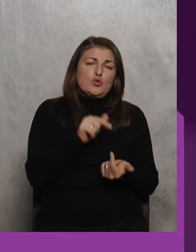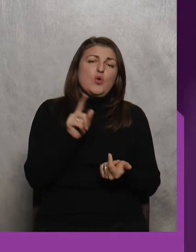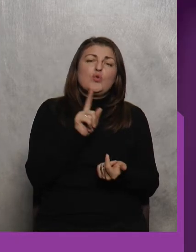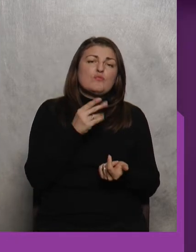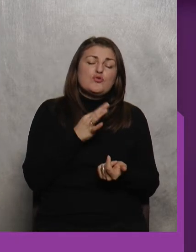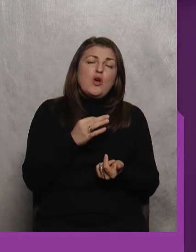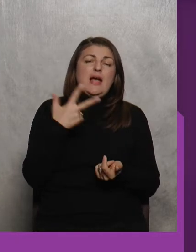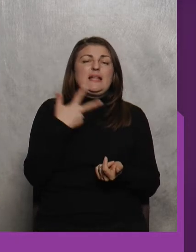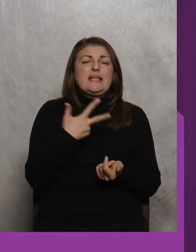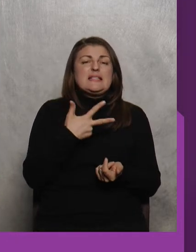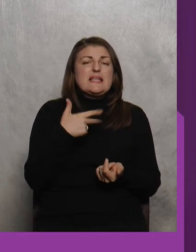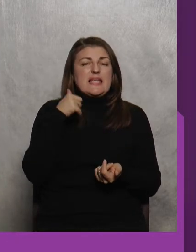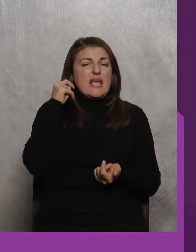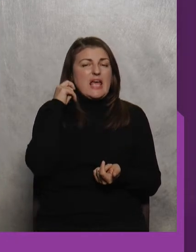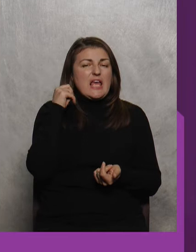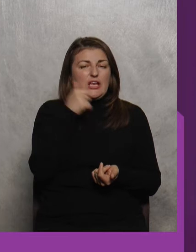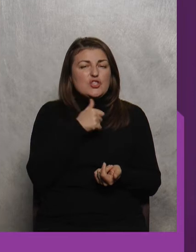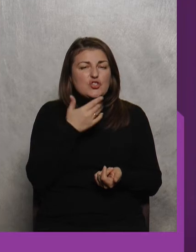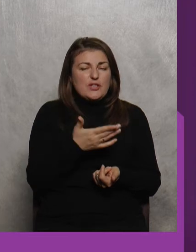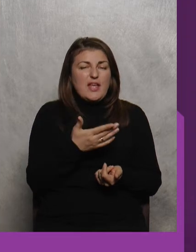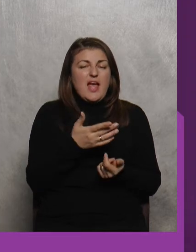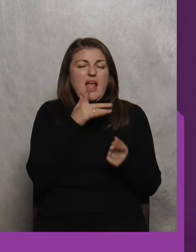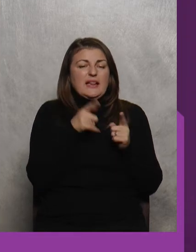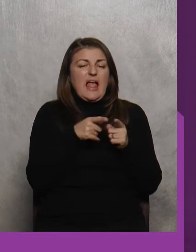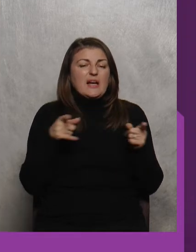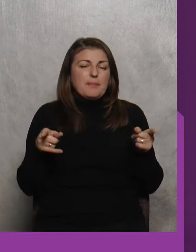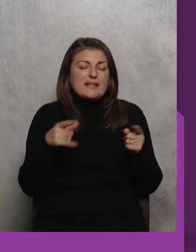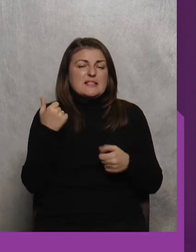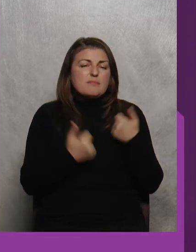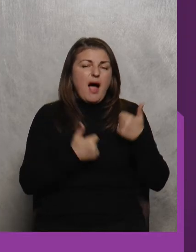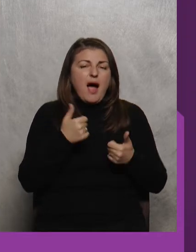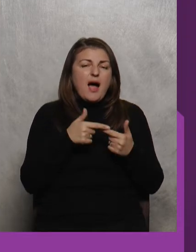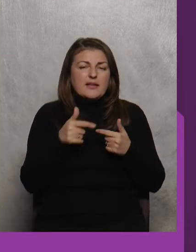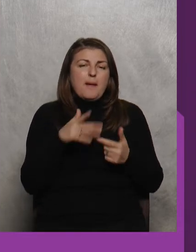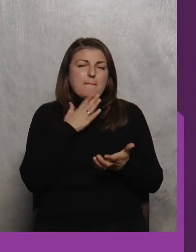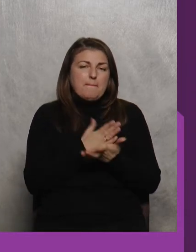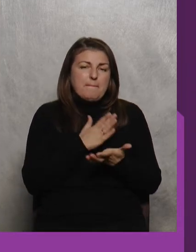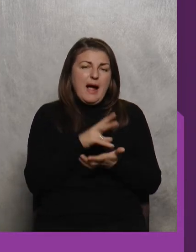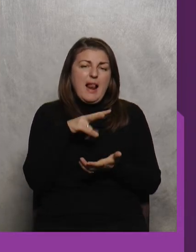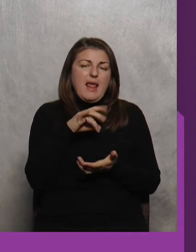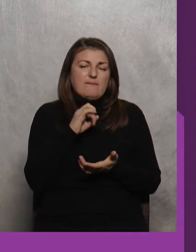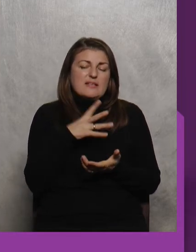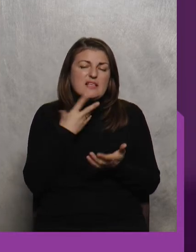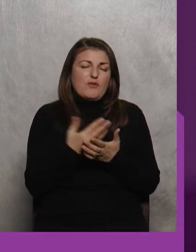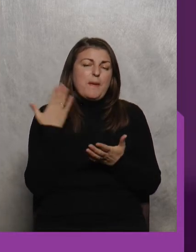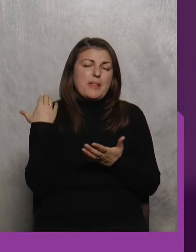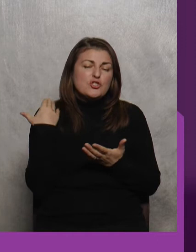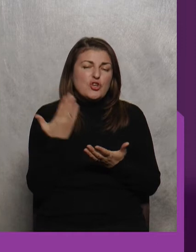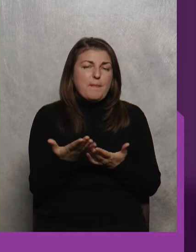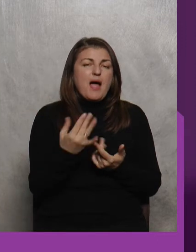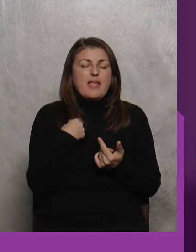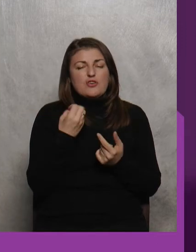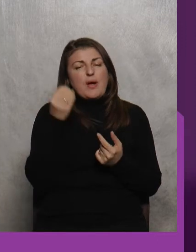що 30-річний термін змагань має Ліван за своїми плечима. Я